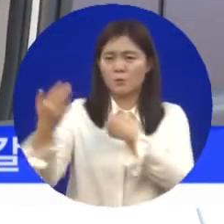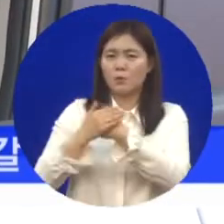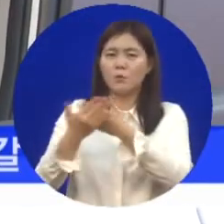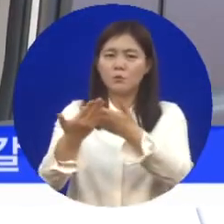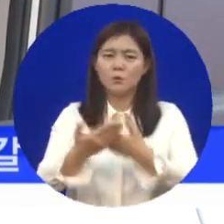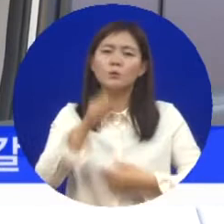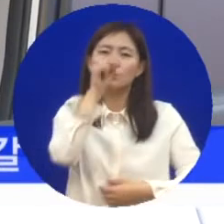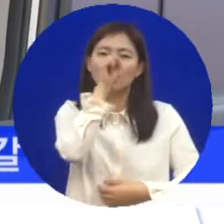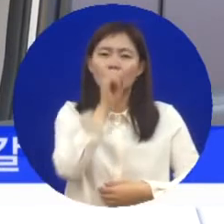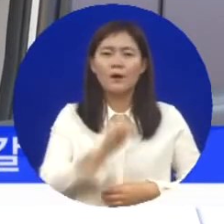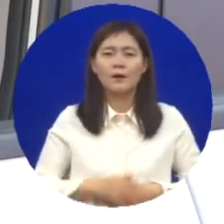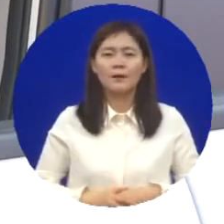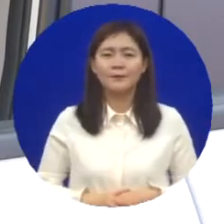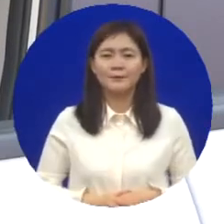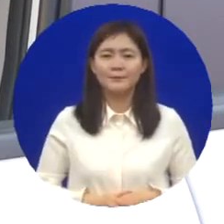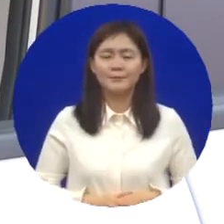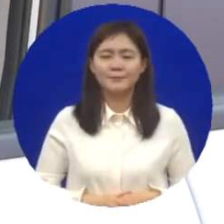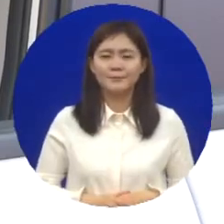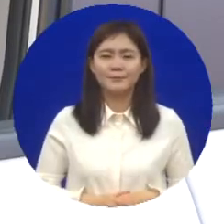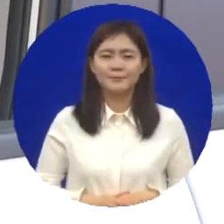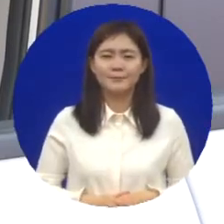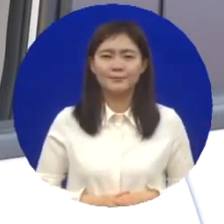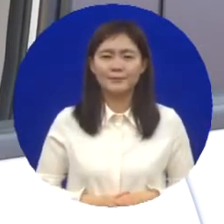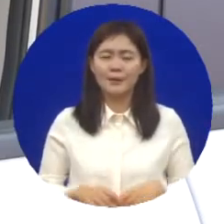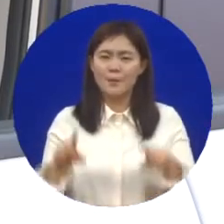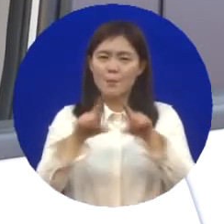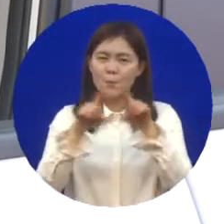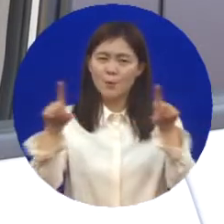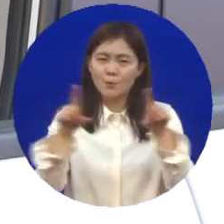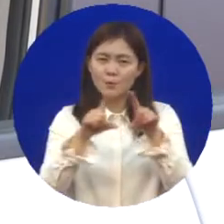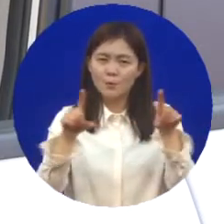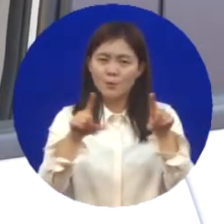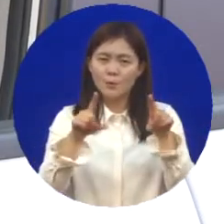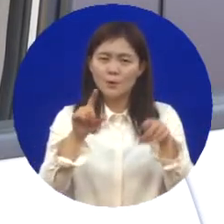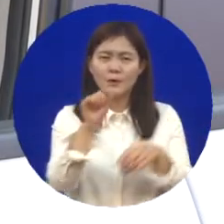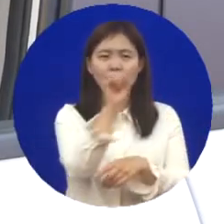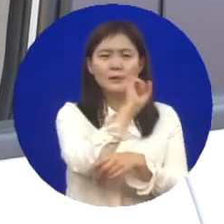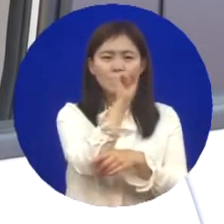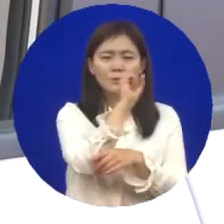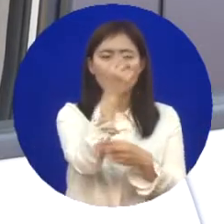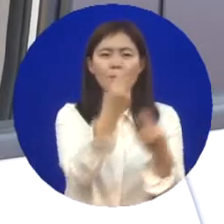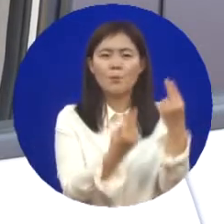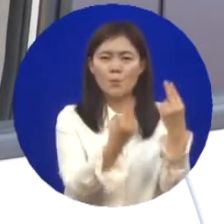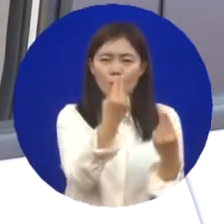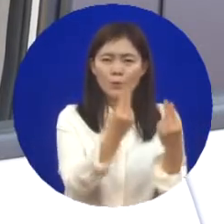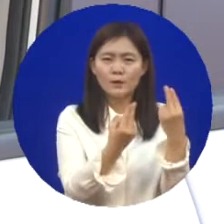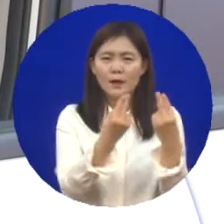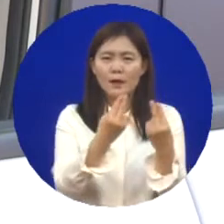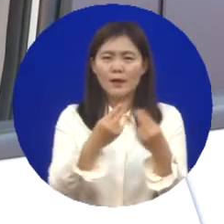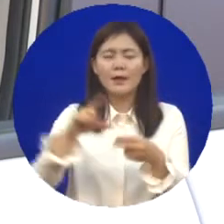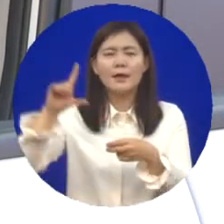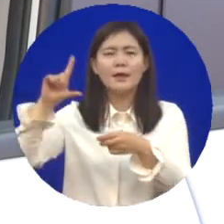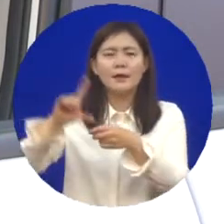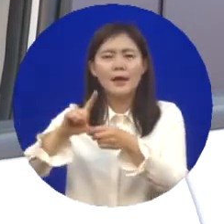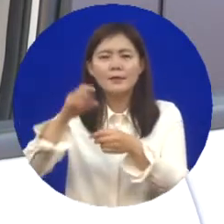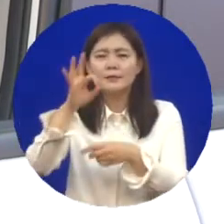보조금까지 지원해서 좋고요. 그리고 또 일반 자동차보다 그